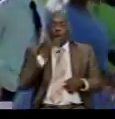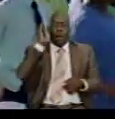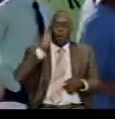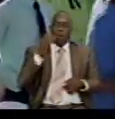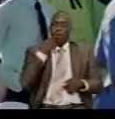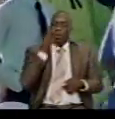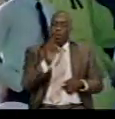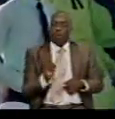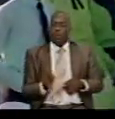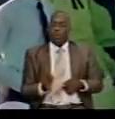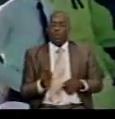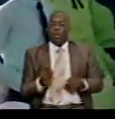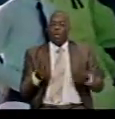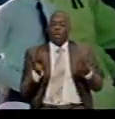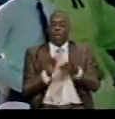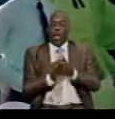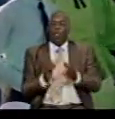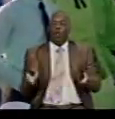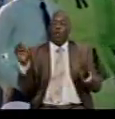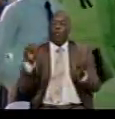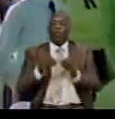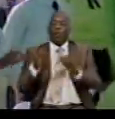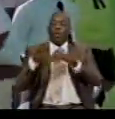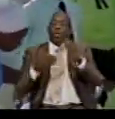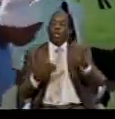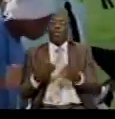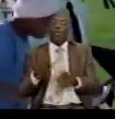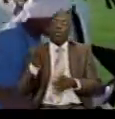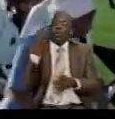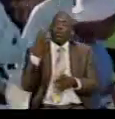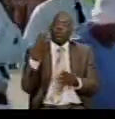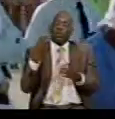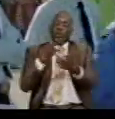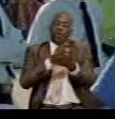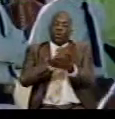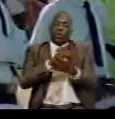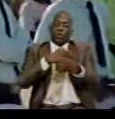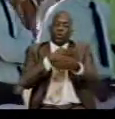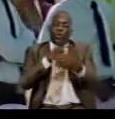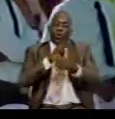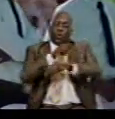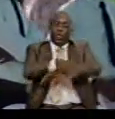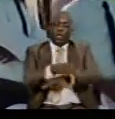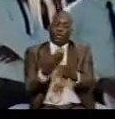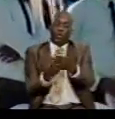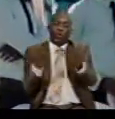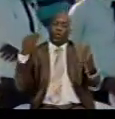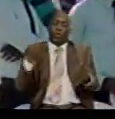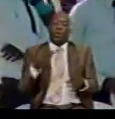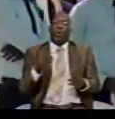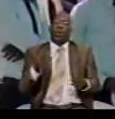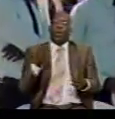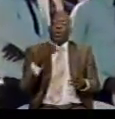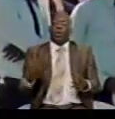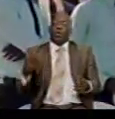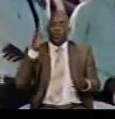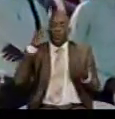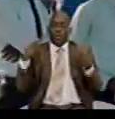two nights past things will happen here today. Les plus grandes que les deux nuits précédentes arrivent aujourd'hui. We are in agreement. Nous